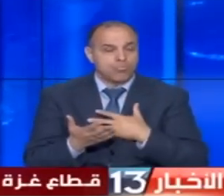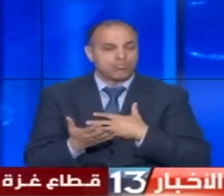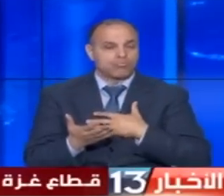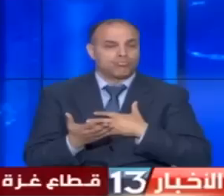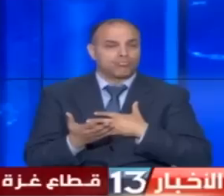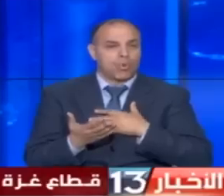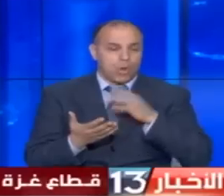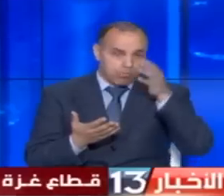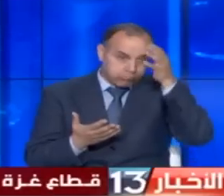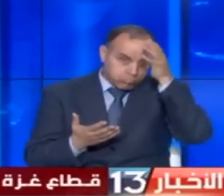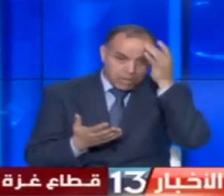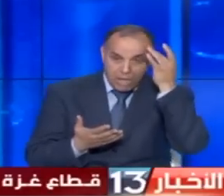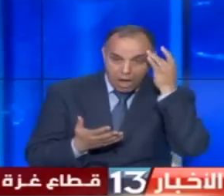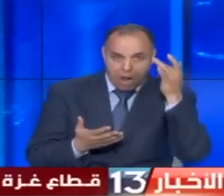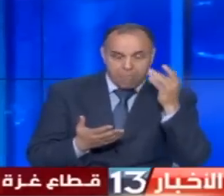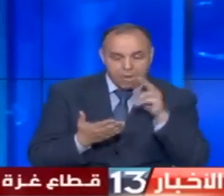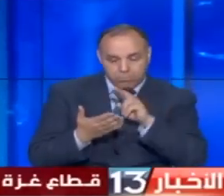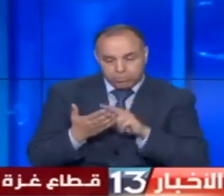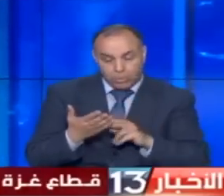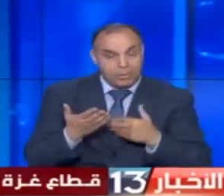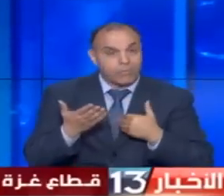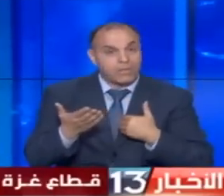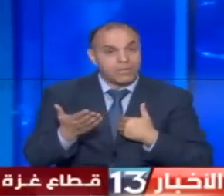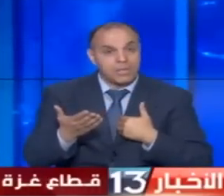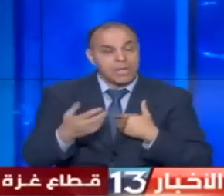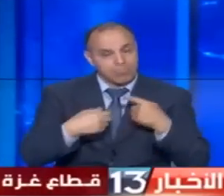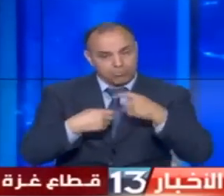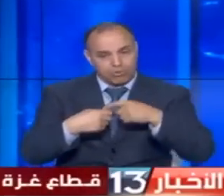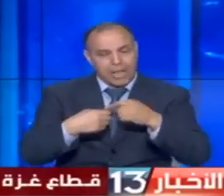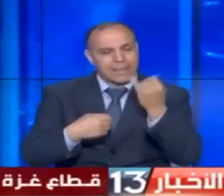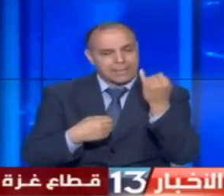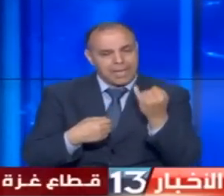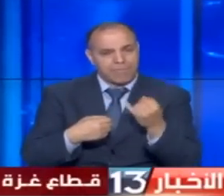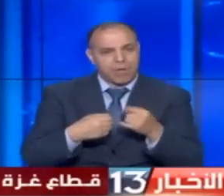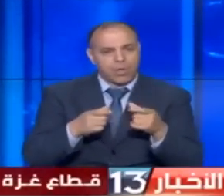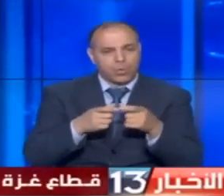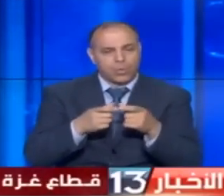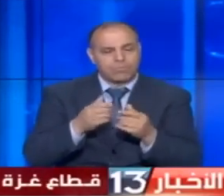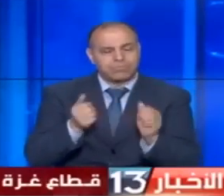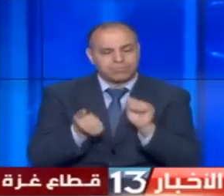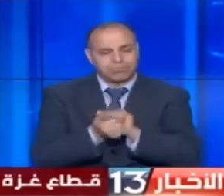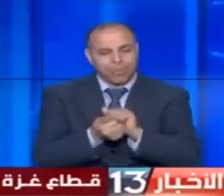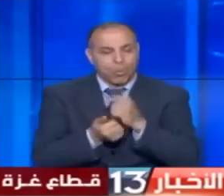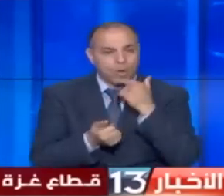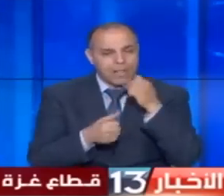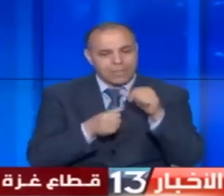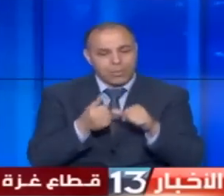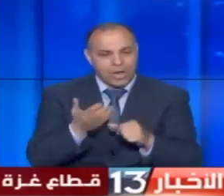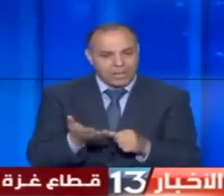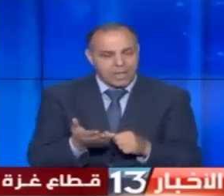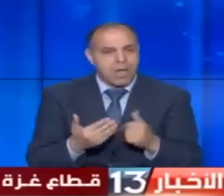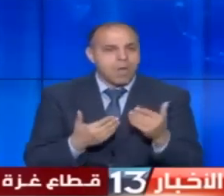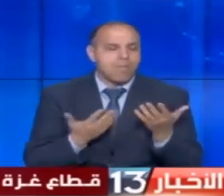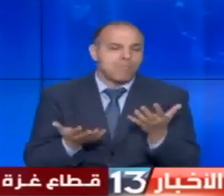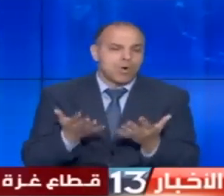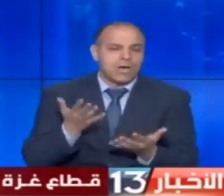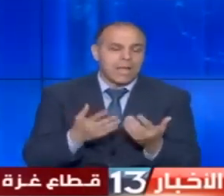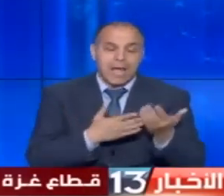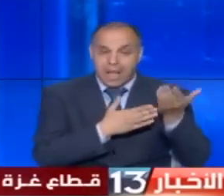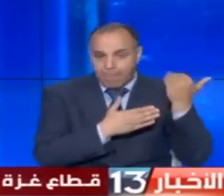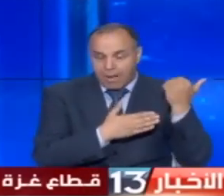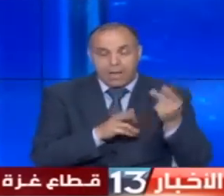للعلم والثقافه والمطالعه رغم المشاركه الضعيفه لدور النشر في هذه الدوره مقارنه بالدورات